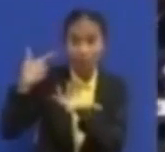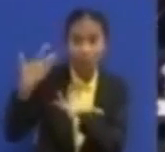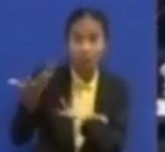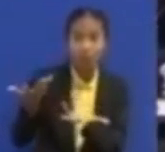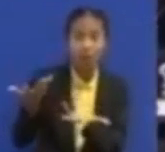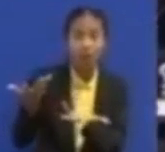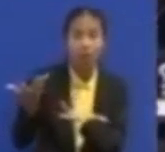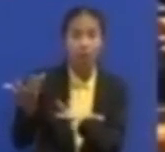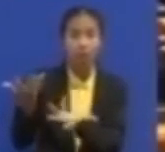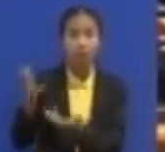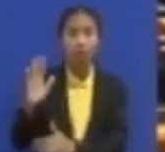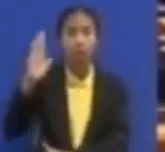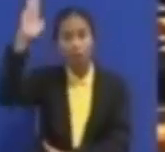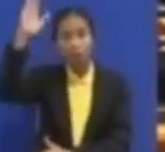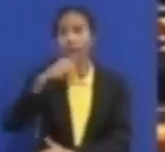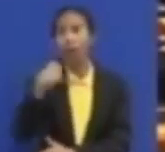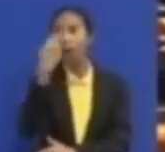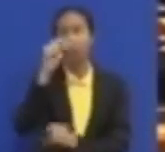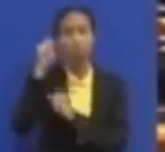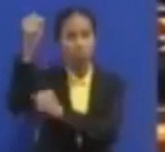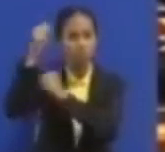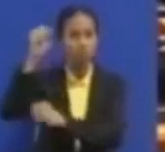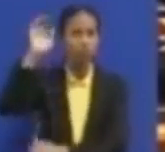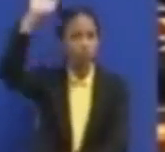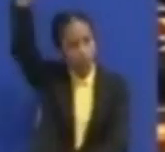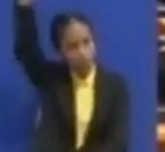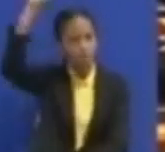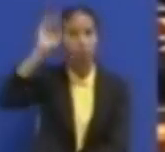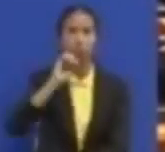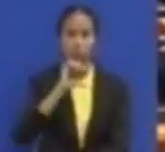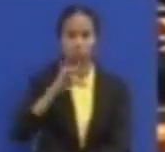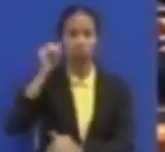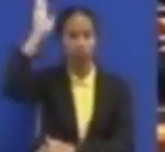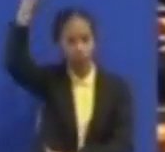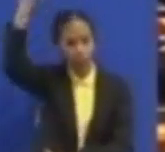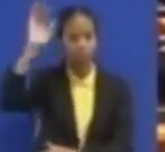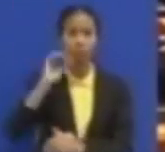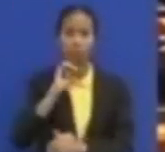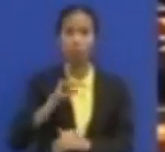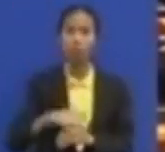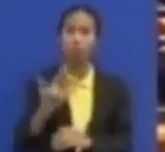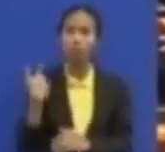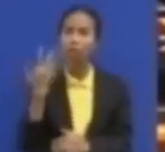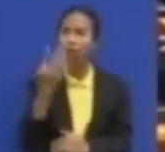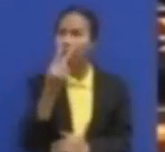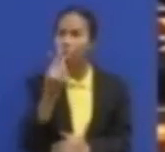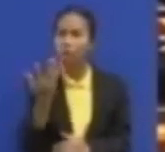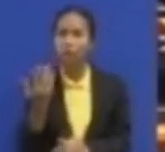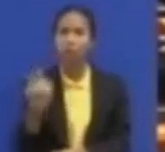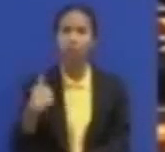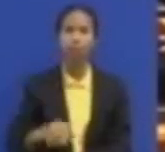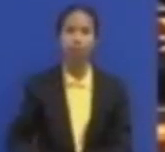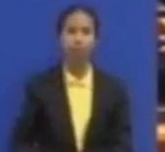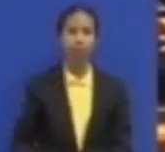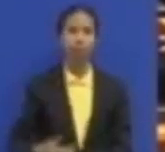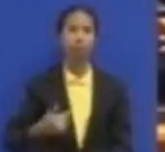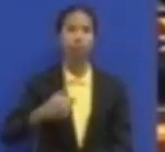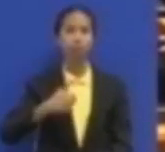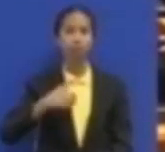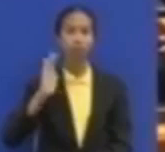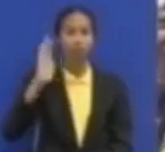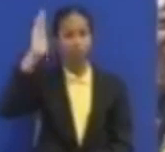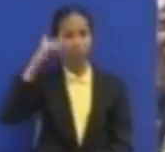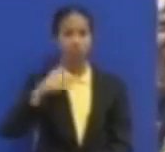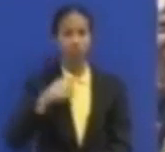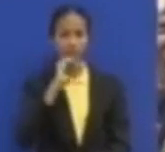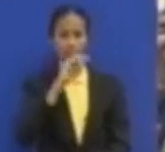ประท้วงยกมือขึ้นเหนือศีรษะอีกครั้งเมื่อกี้มันไม่ตรง ท่านประธานครับผมขอเสนอผมวี